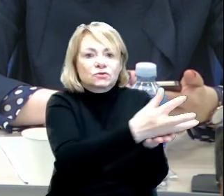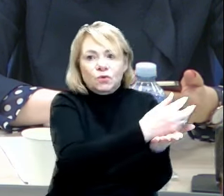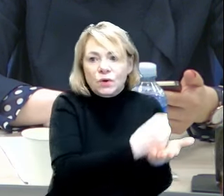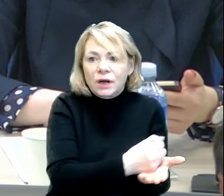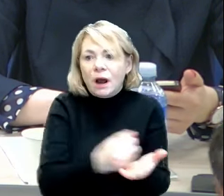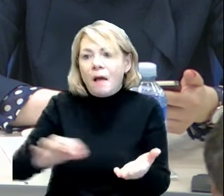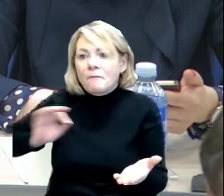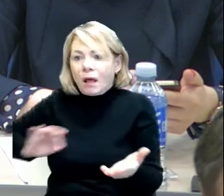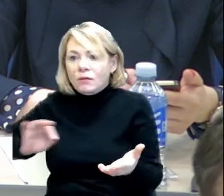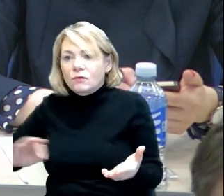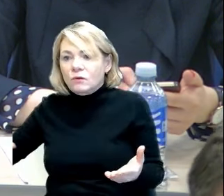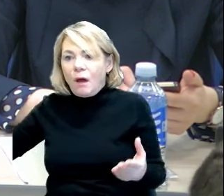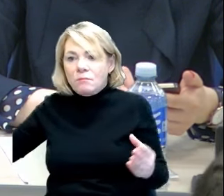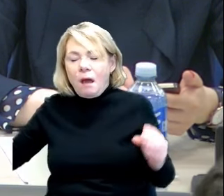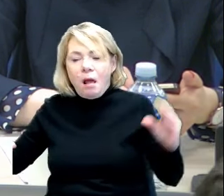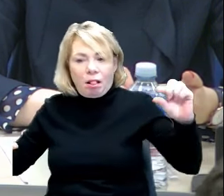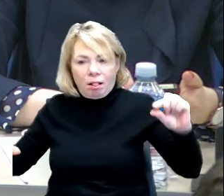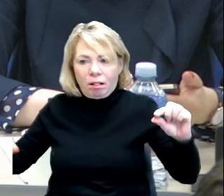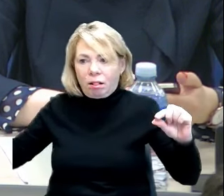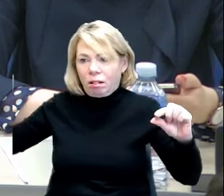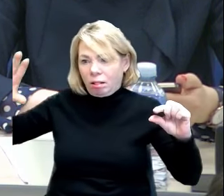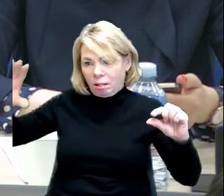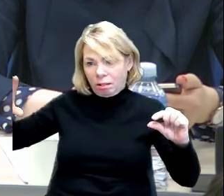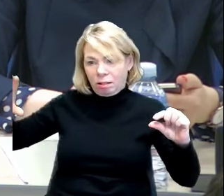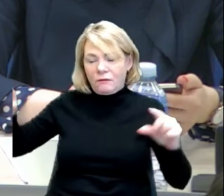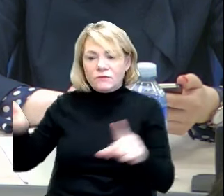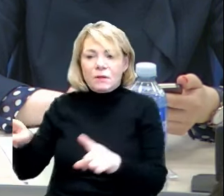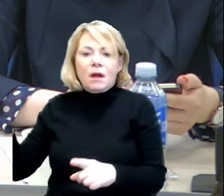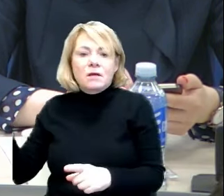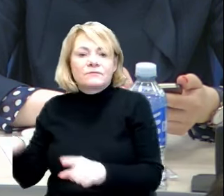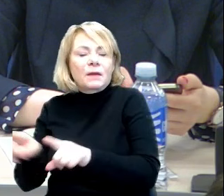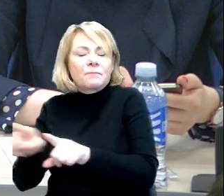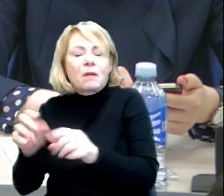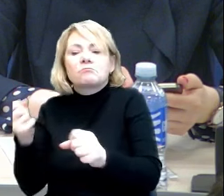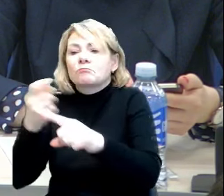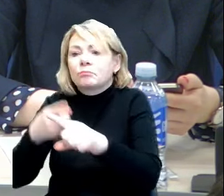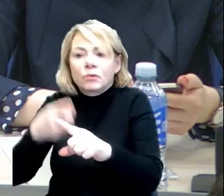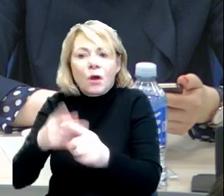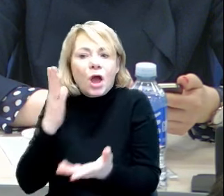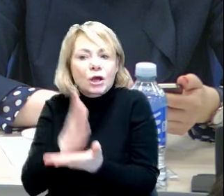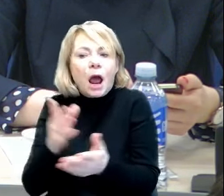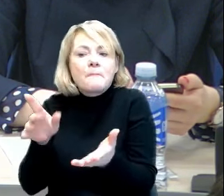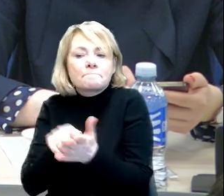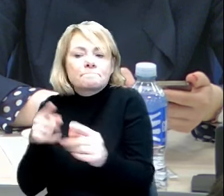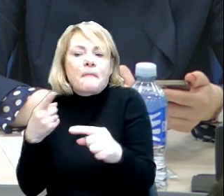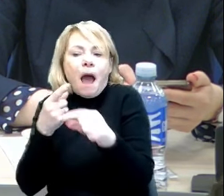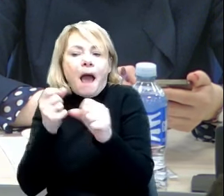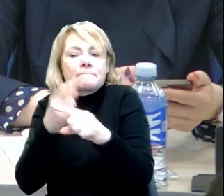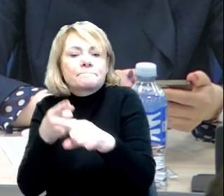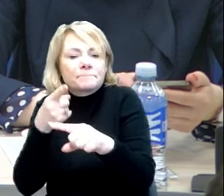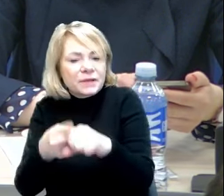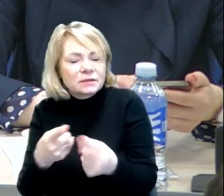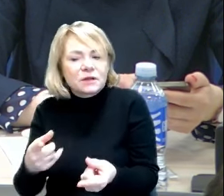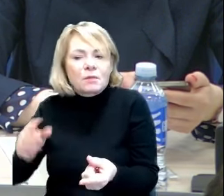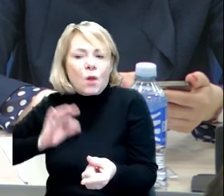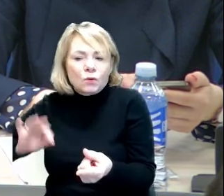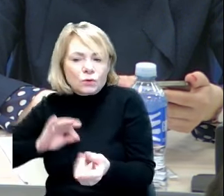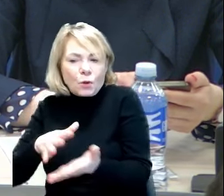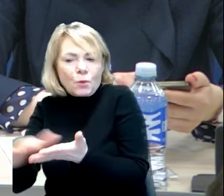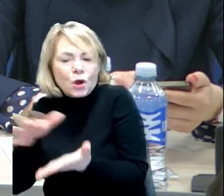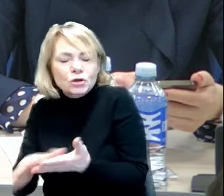tai kad prie teniso aikštelės ekspluatavimo dar yra ir kitos sąnaudos ekspluatacija